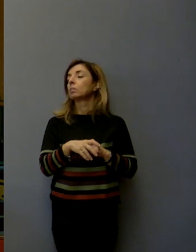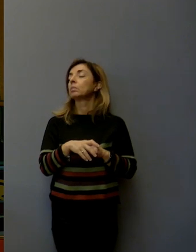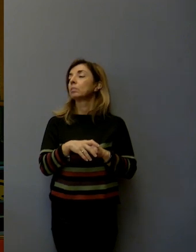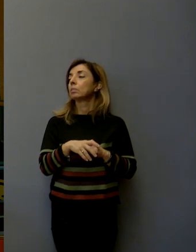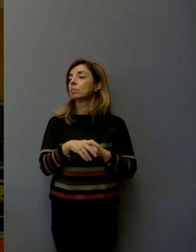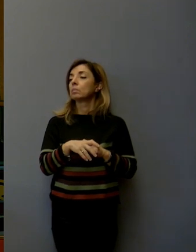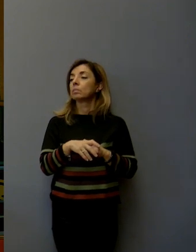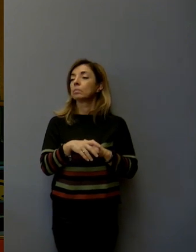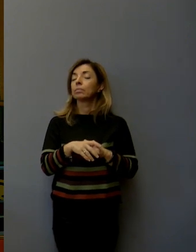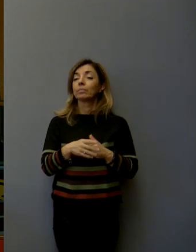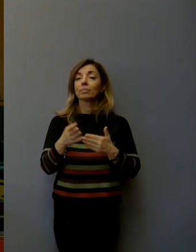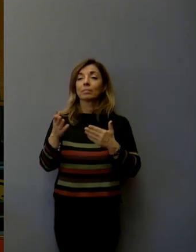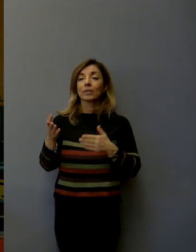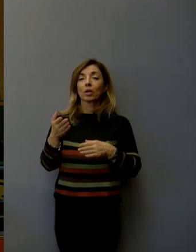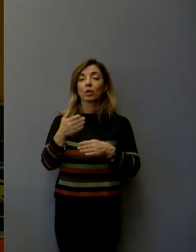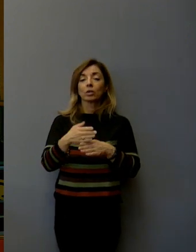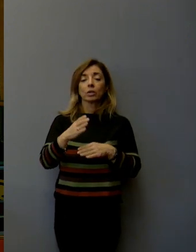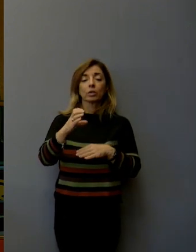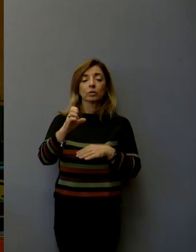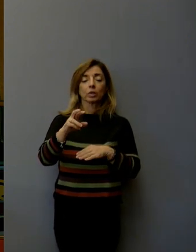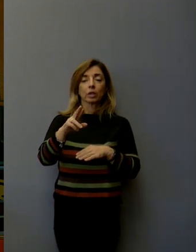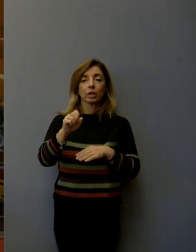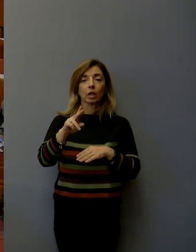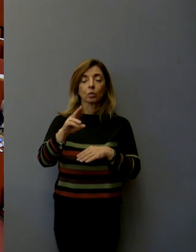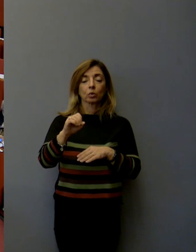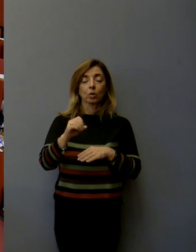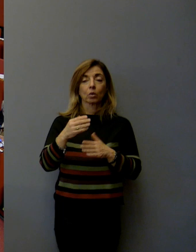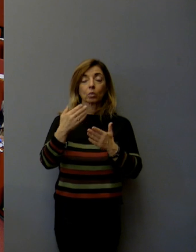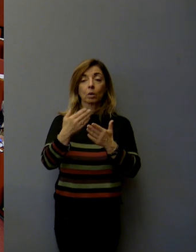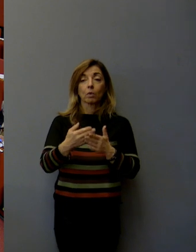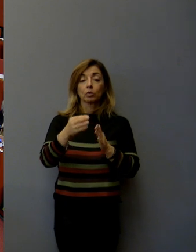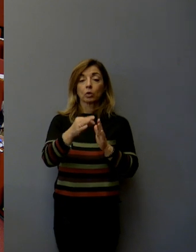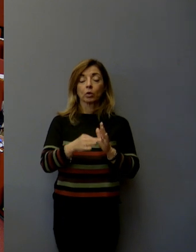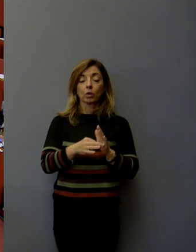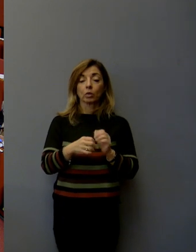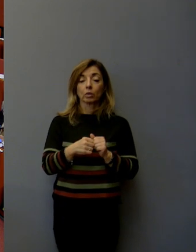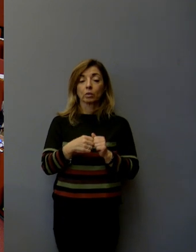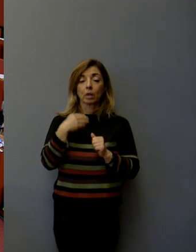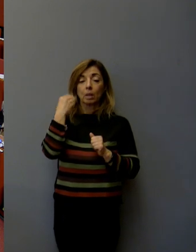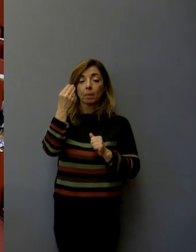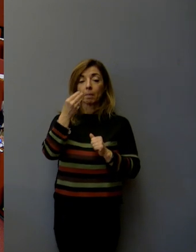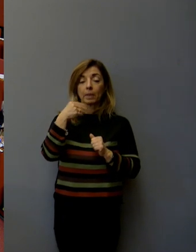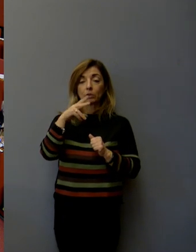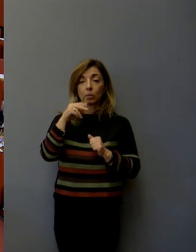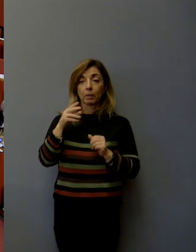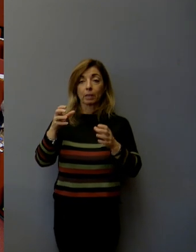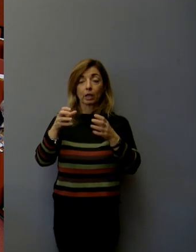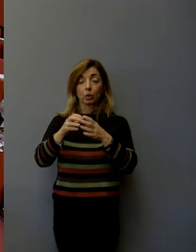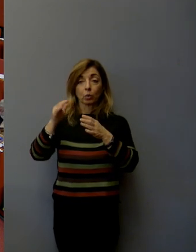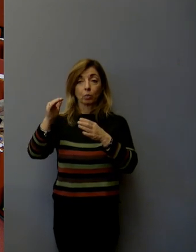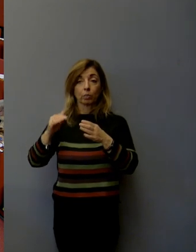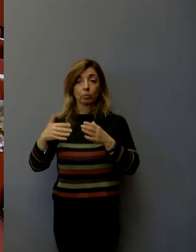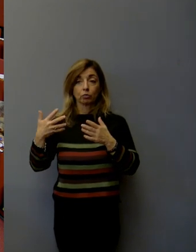prego consigliere Ceraudo per mozione d'ordine prego penso di parlare poi per la minoranza che ho già